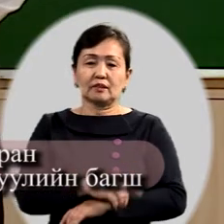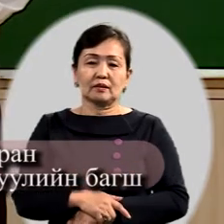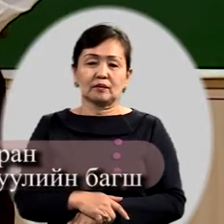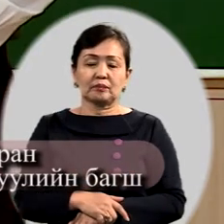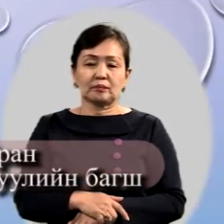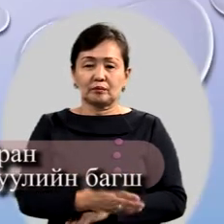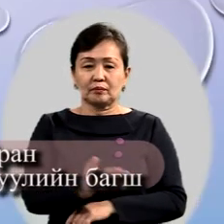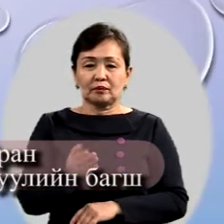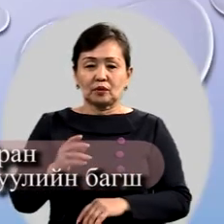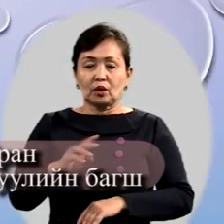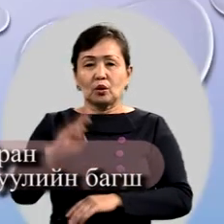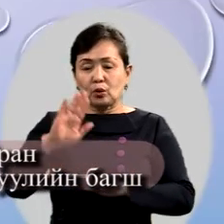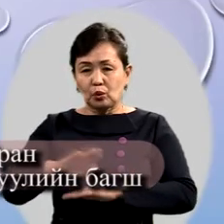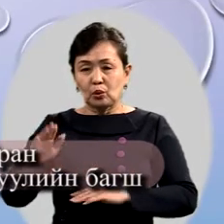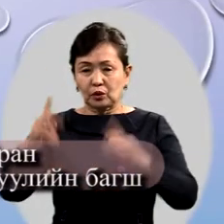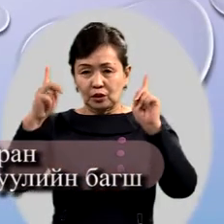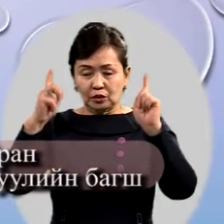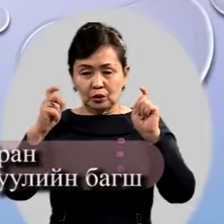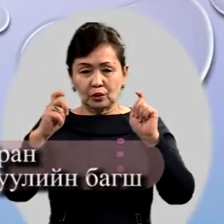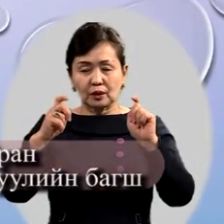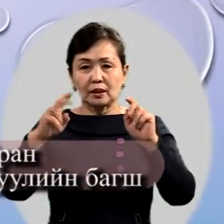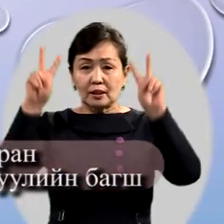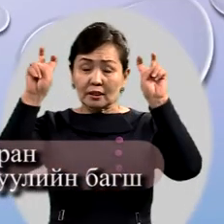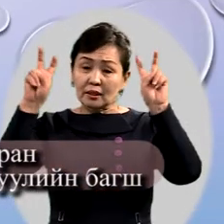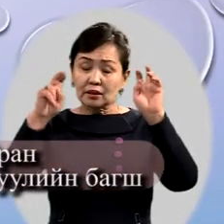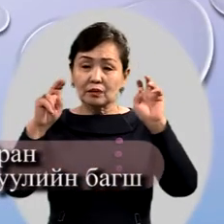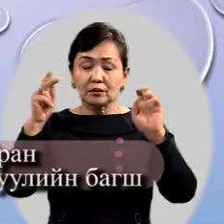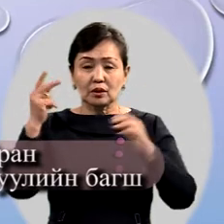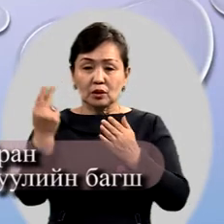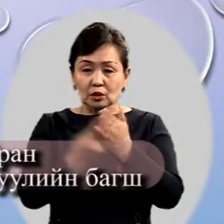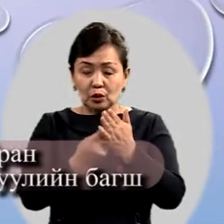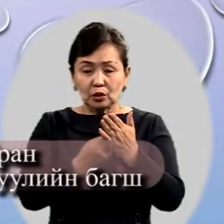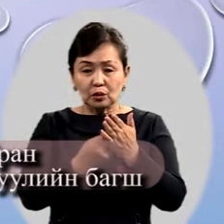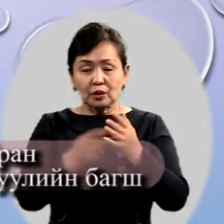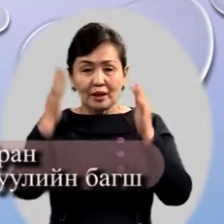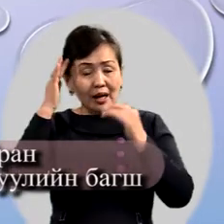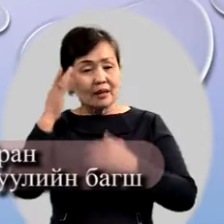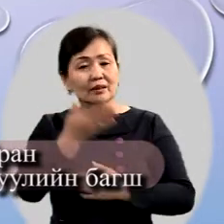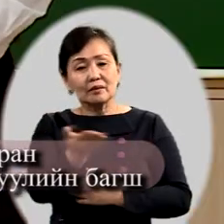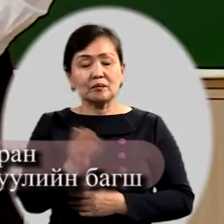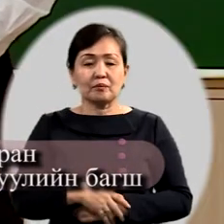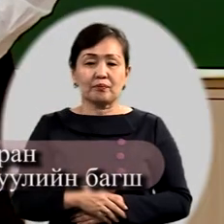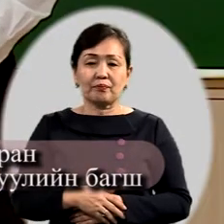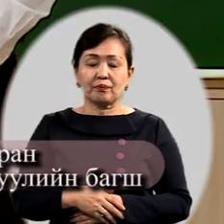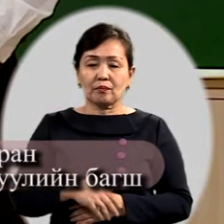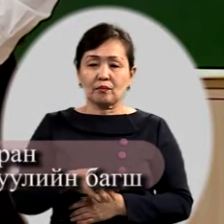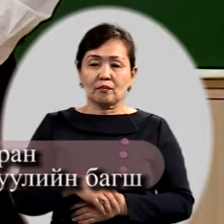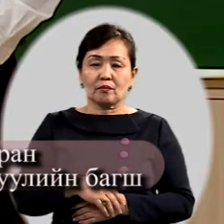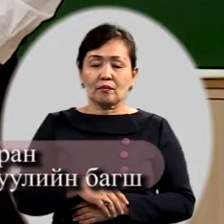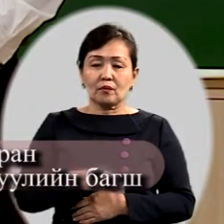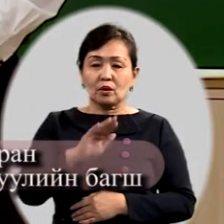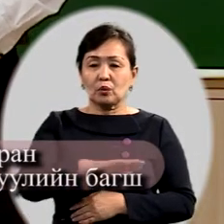дайын болды. Бүгінгі сабақта баланың суреті, тақырыптық сурет сызу тәсілін үйренетін боламын.